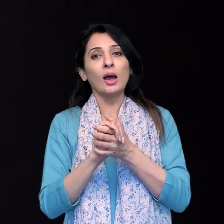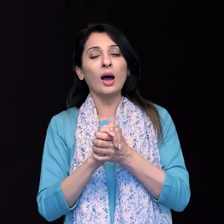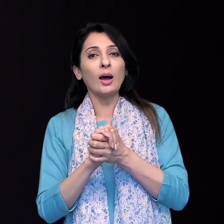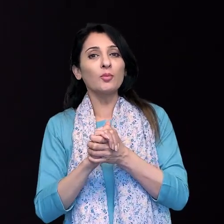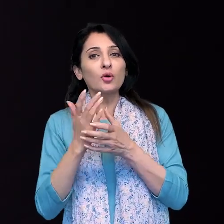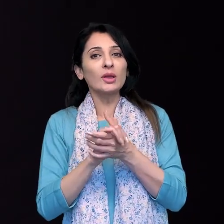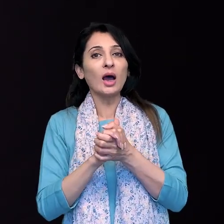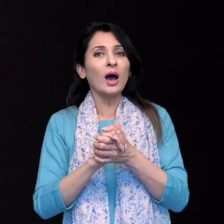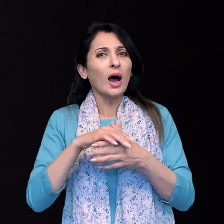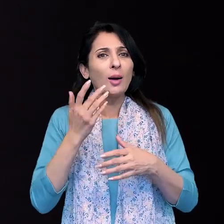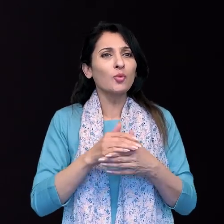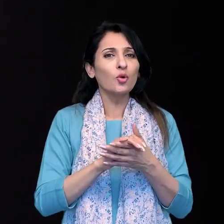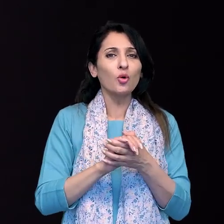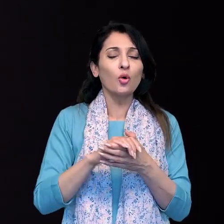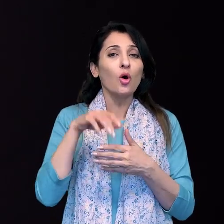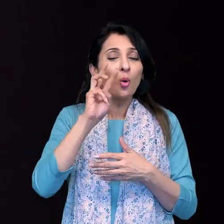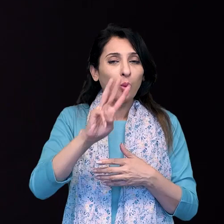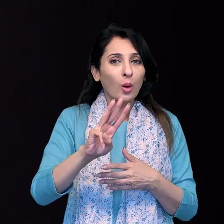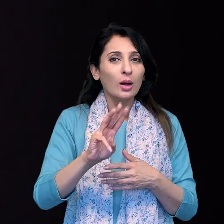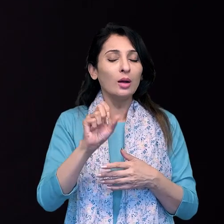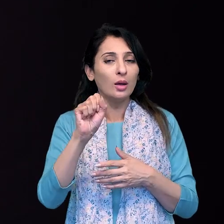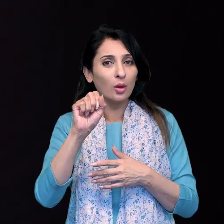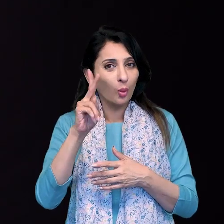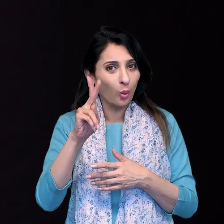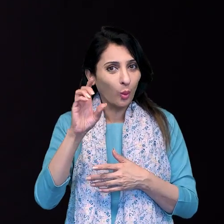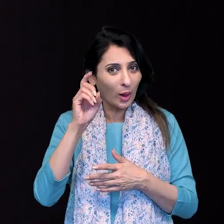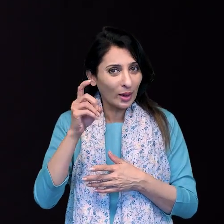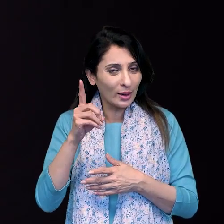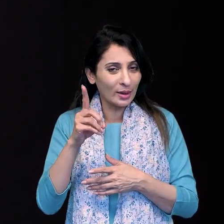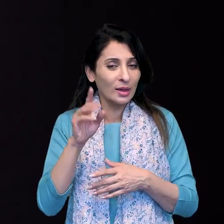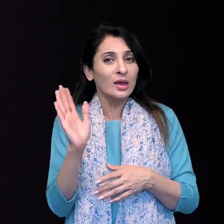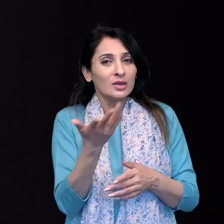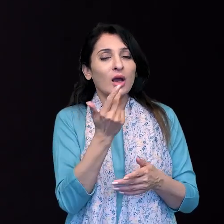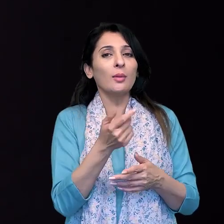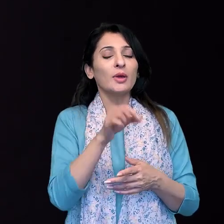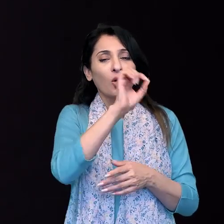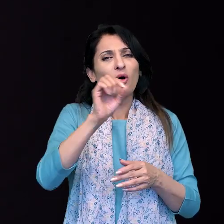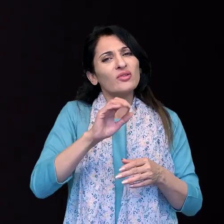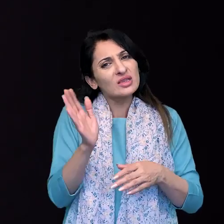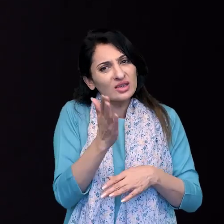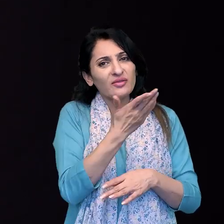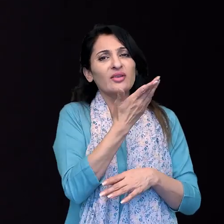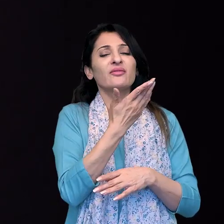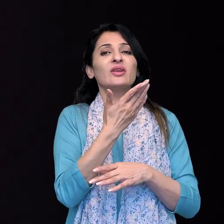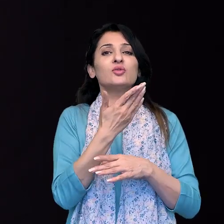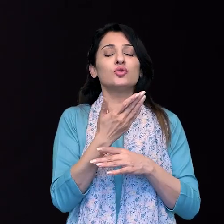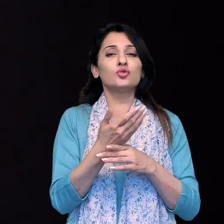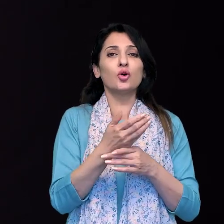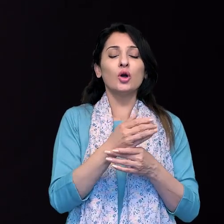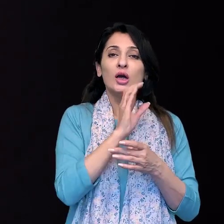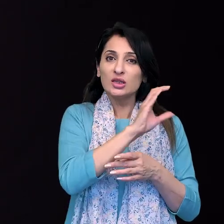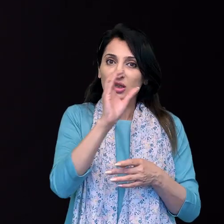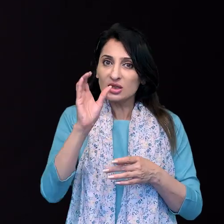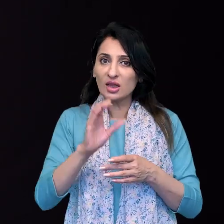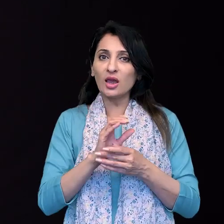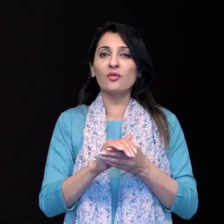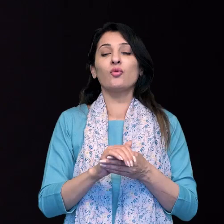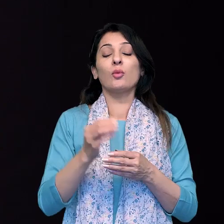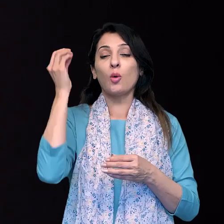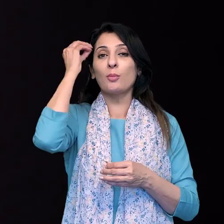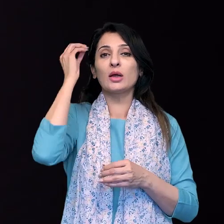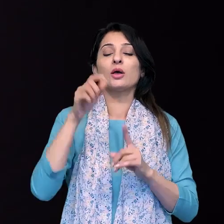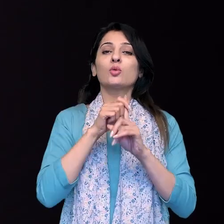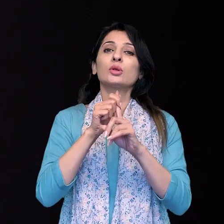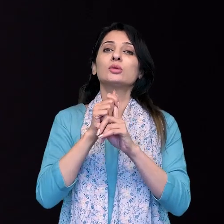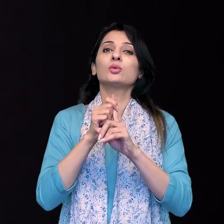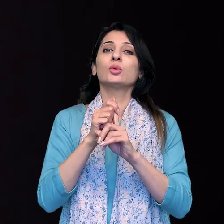आना चाहिए. योर एक्सेल, योर एक्सेस, योर वर्ड, योर पावर पॉइंट स्किल्स हैव टू बी रियली रियली एक्सेलेंट. सो दैट्स